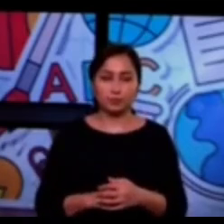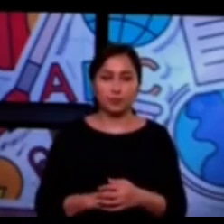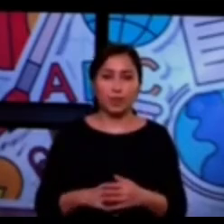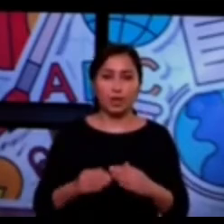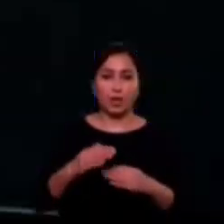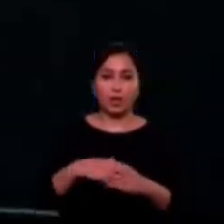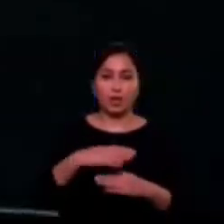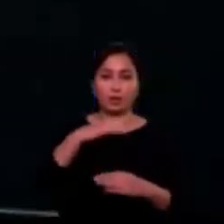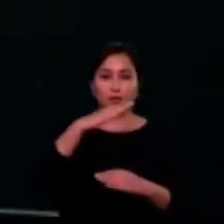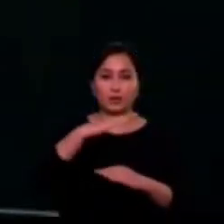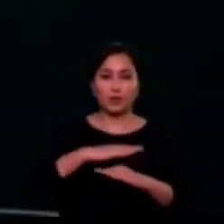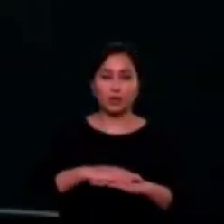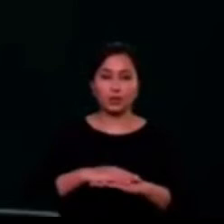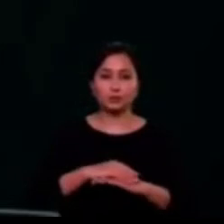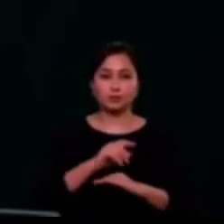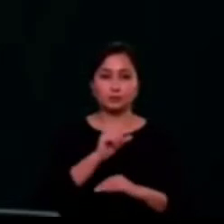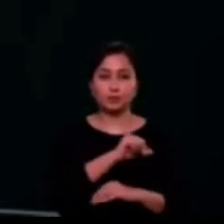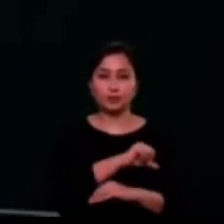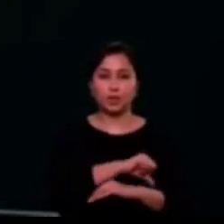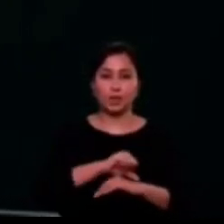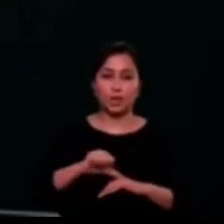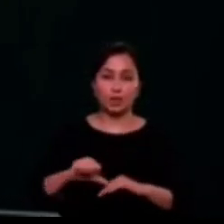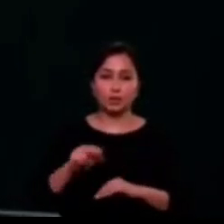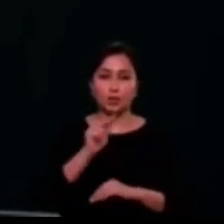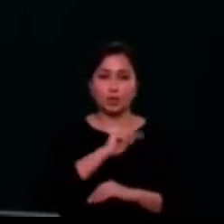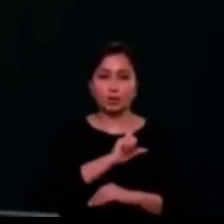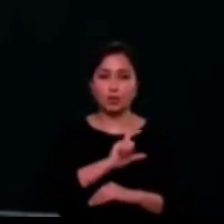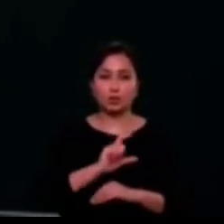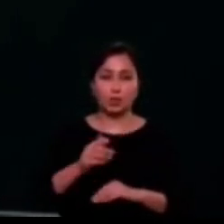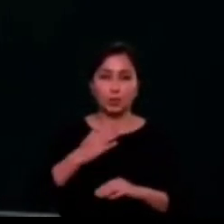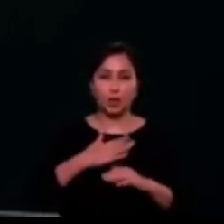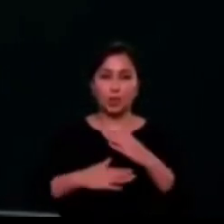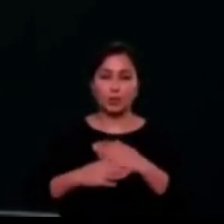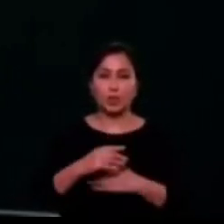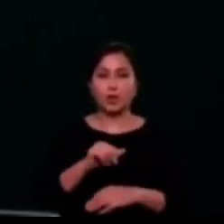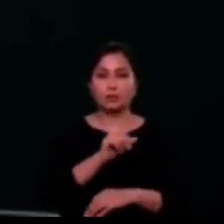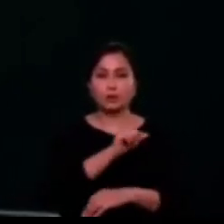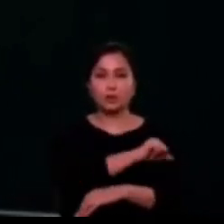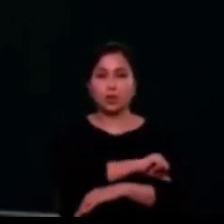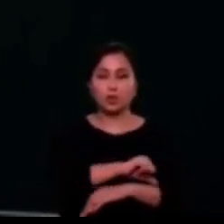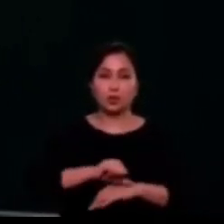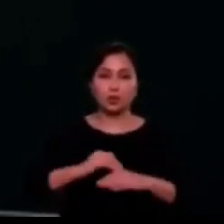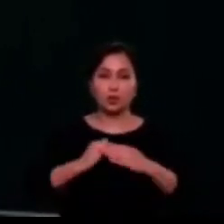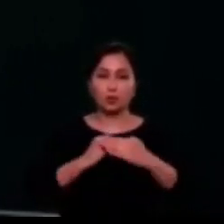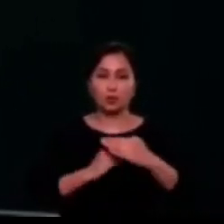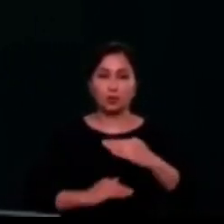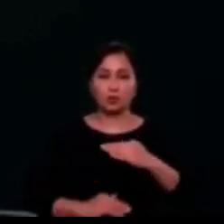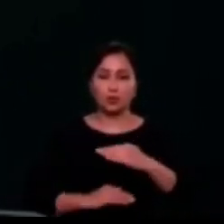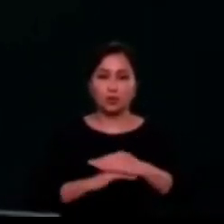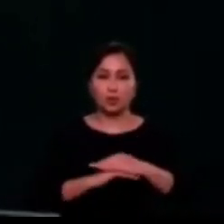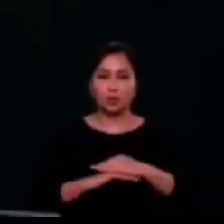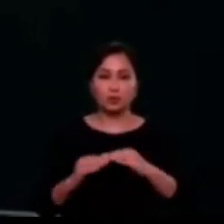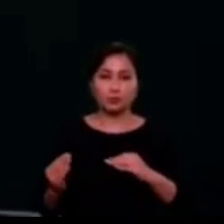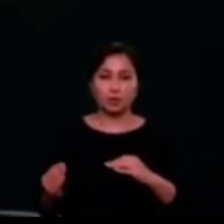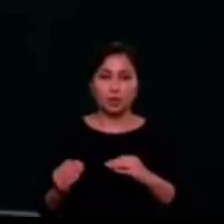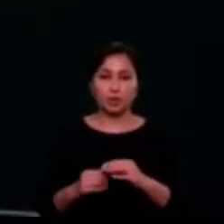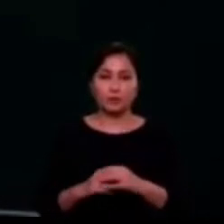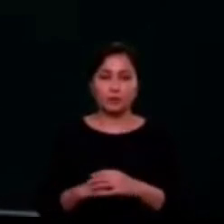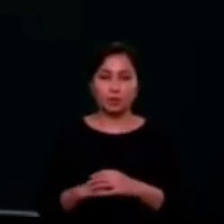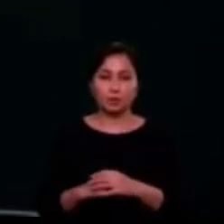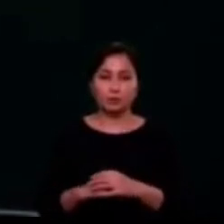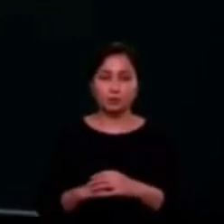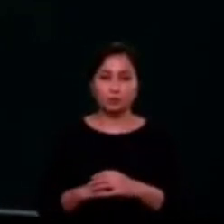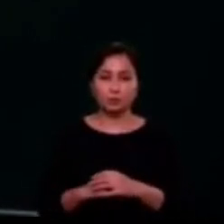От верхней линеечки рабочей строки ведем плавную линию вниз вправо.